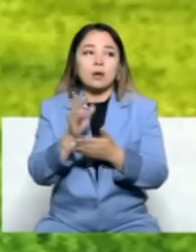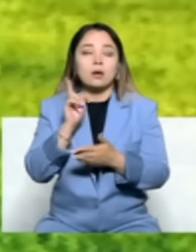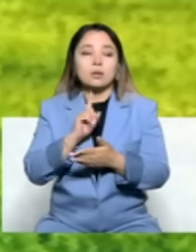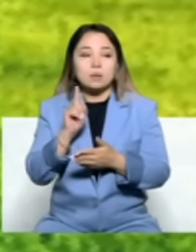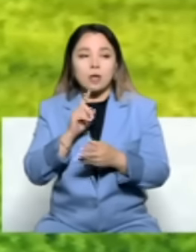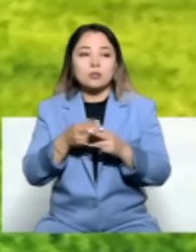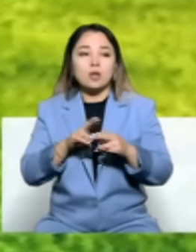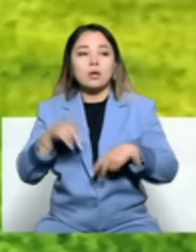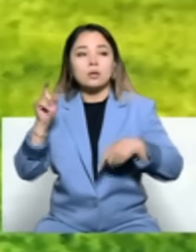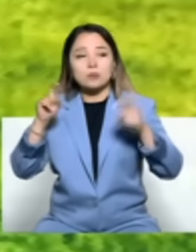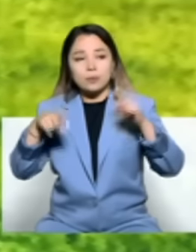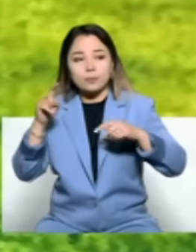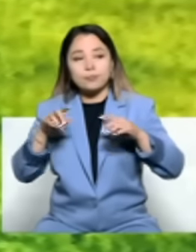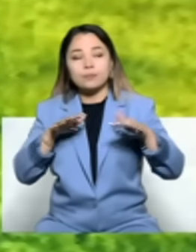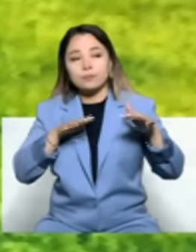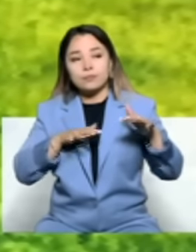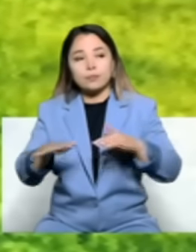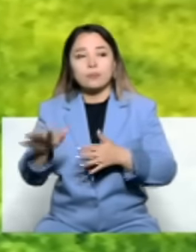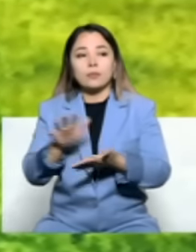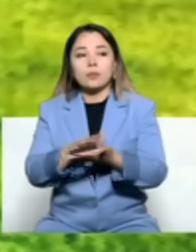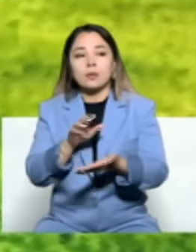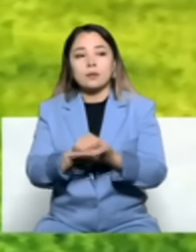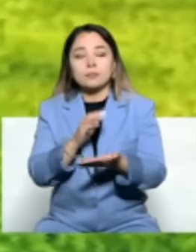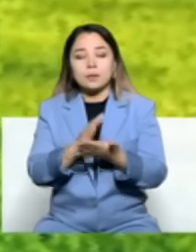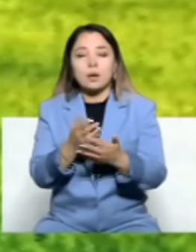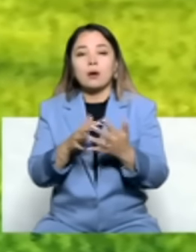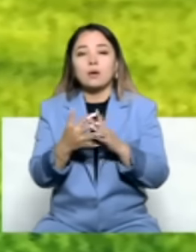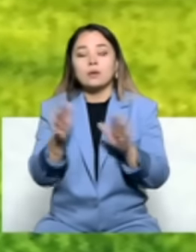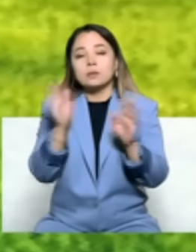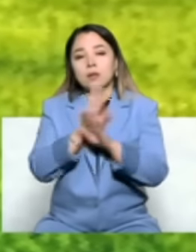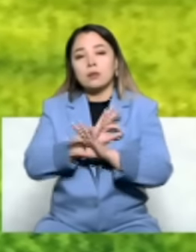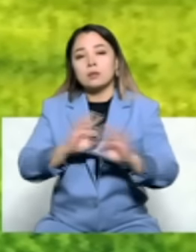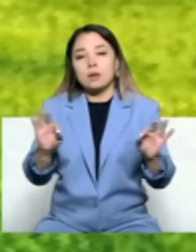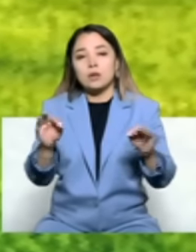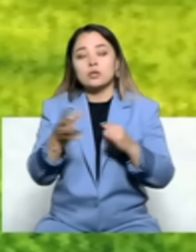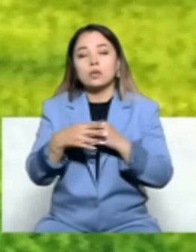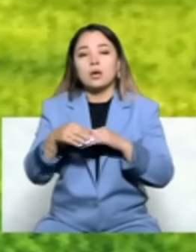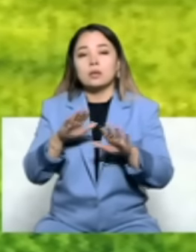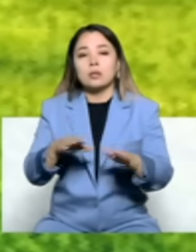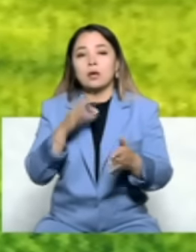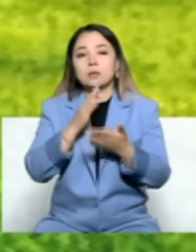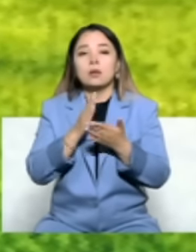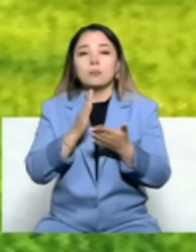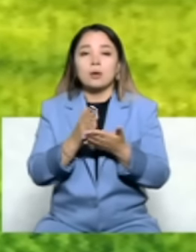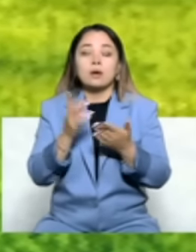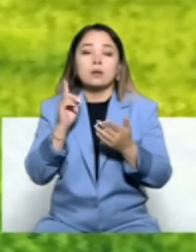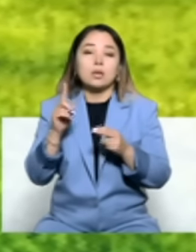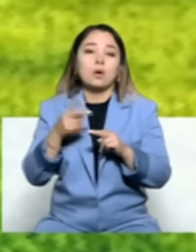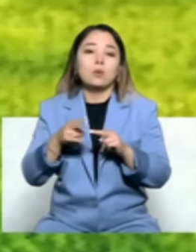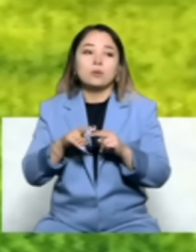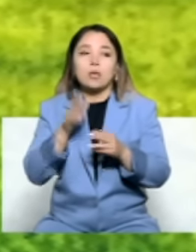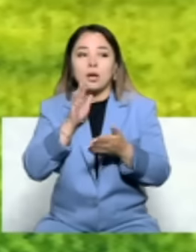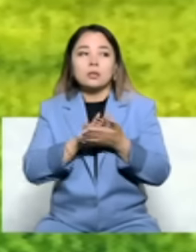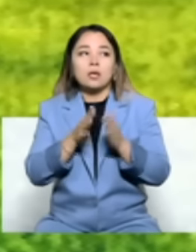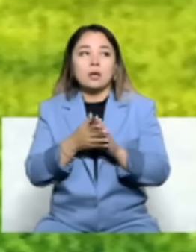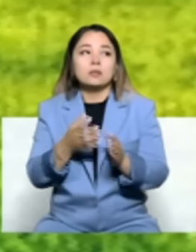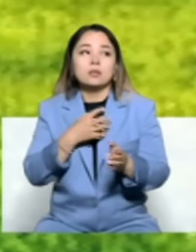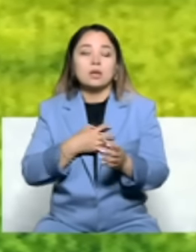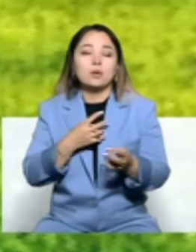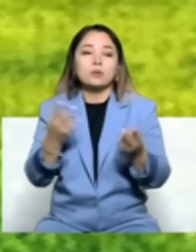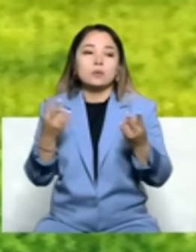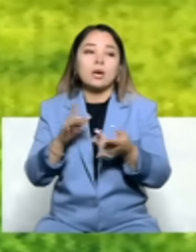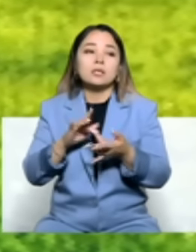Алайда нөсерден соң оны да шайып кеткен. Ауыл табиғаты тамаша жерде орналасқан. Алайда осы заманда аса